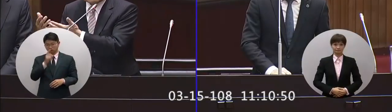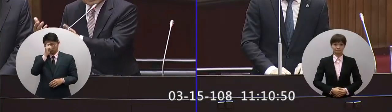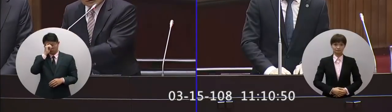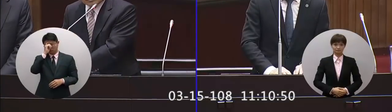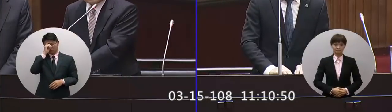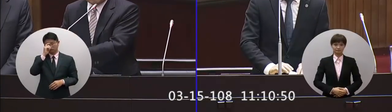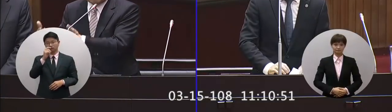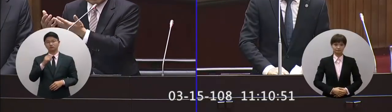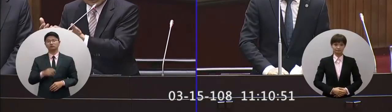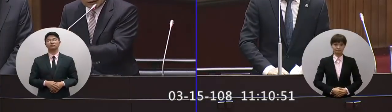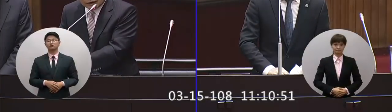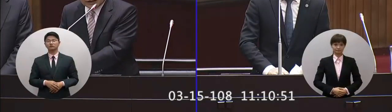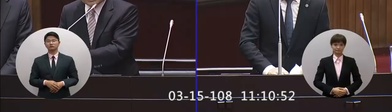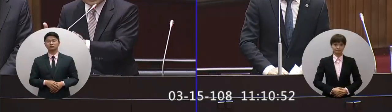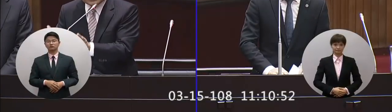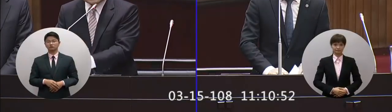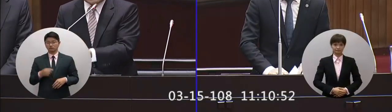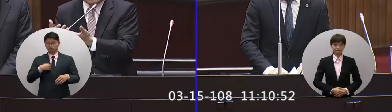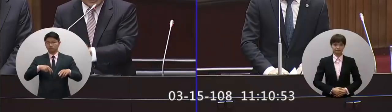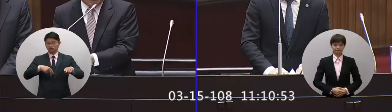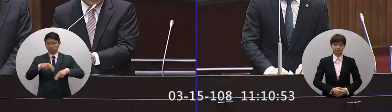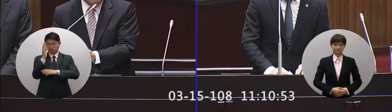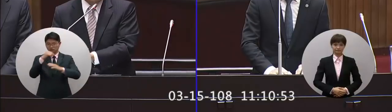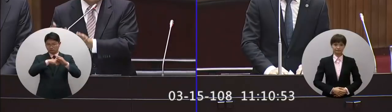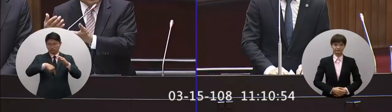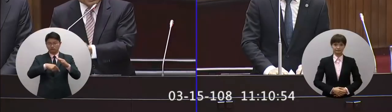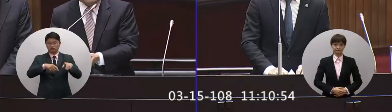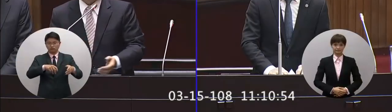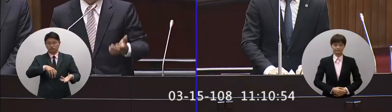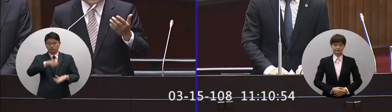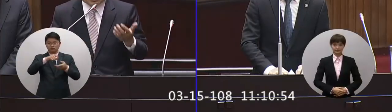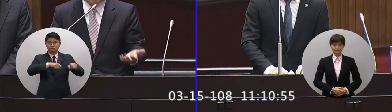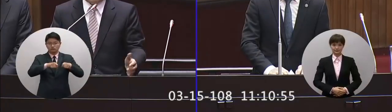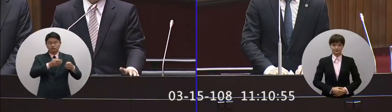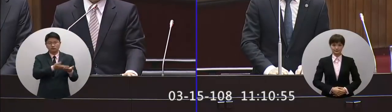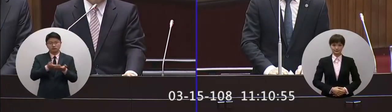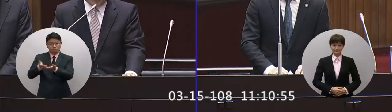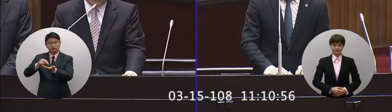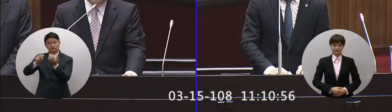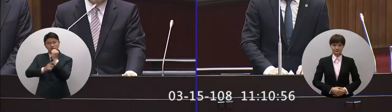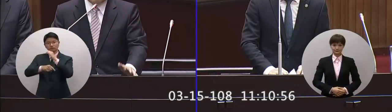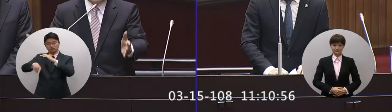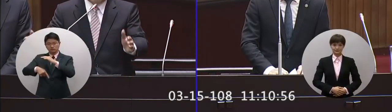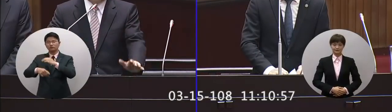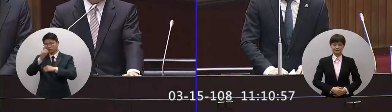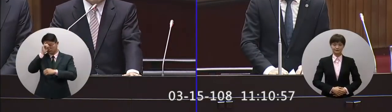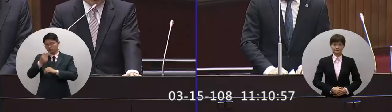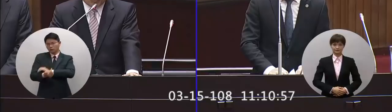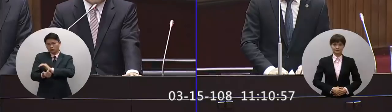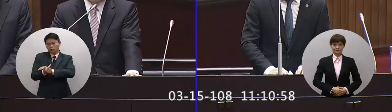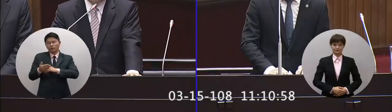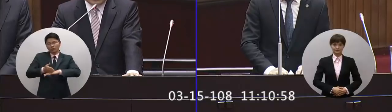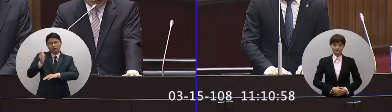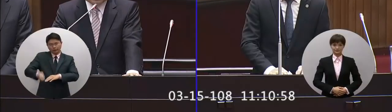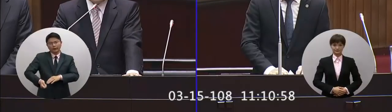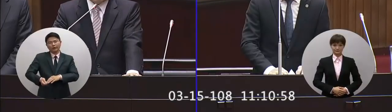当就行政院送来的草案？尽快甲通过，互社会会当